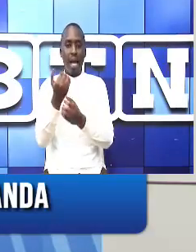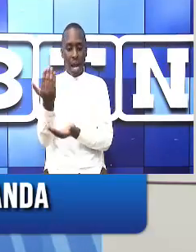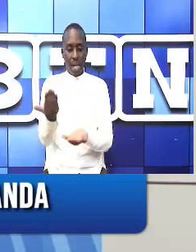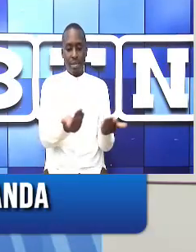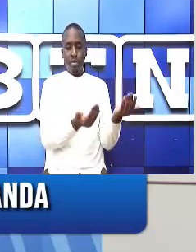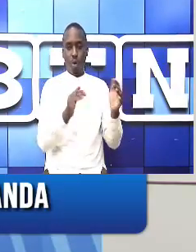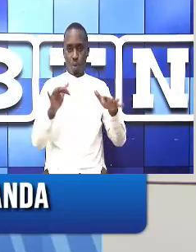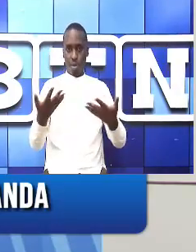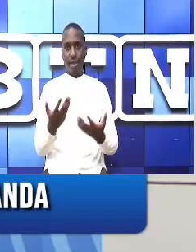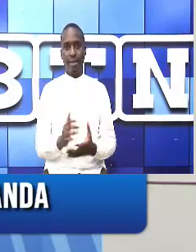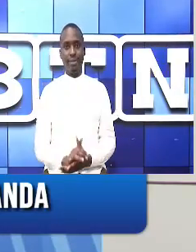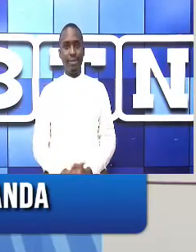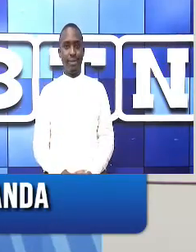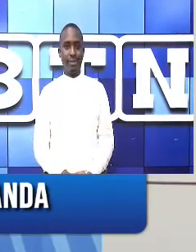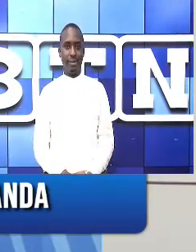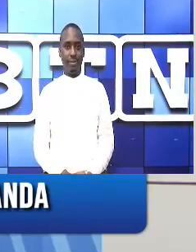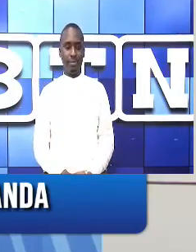gute